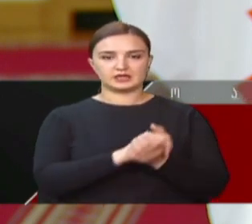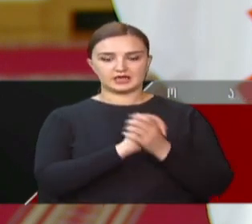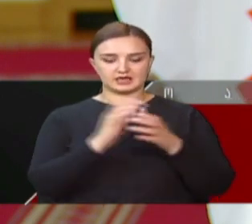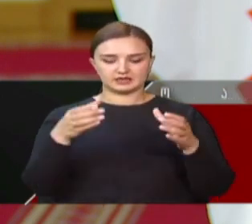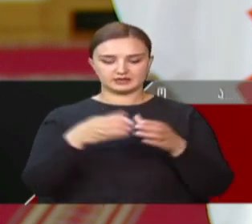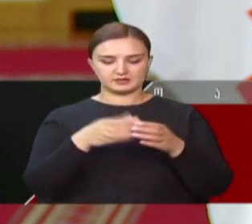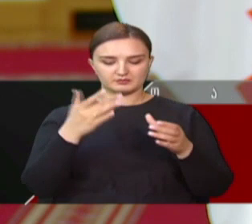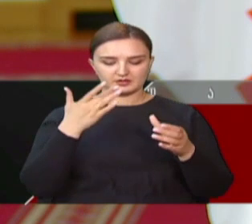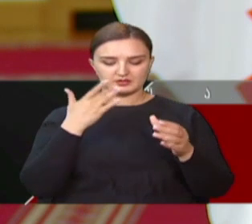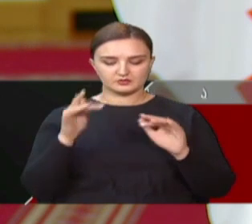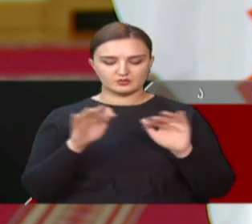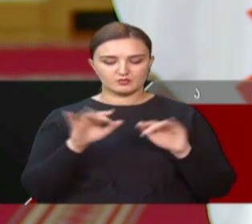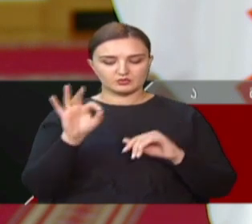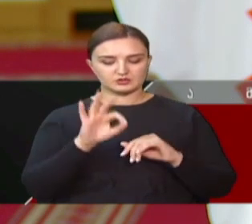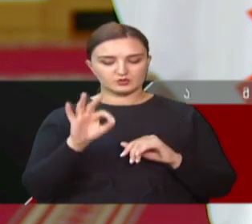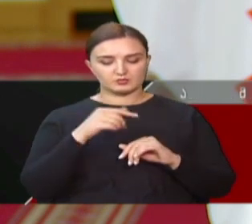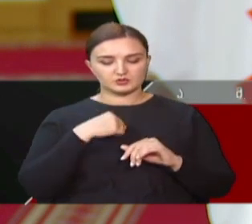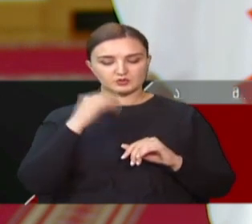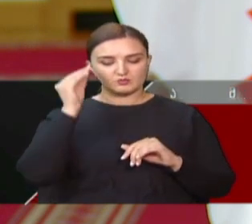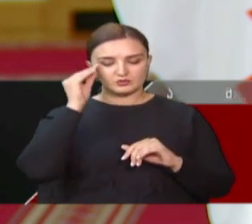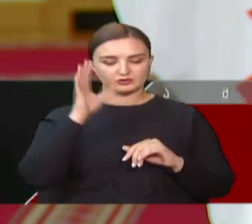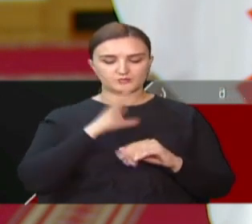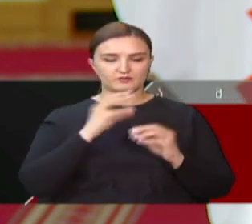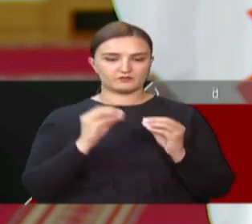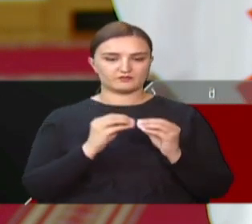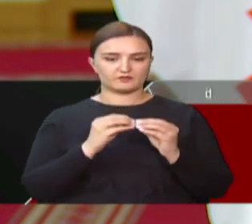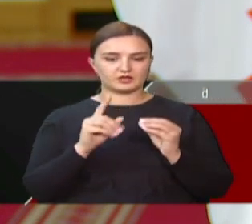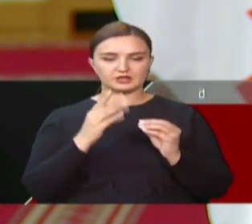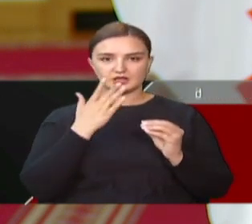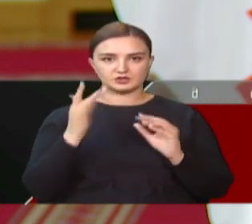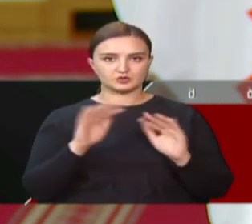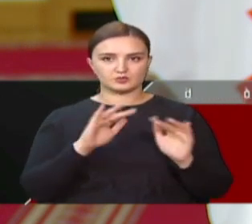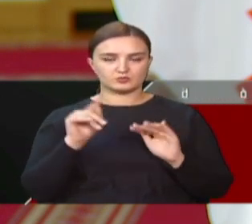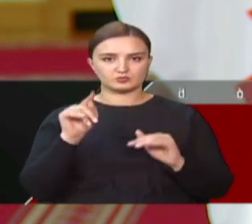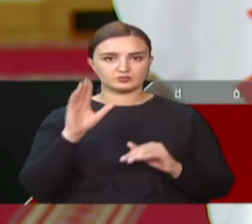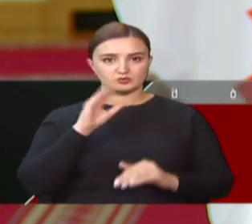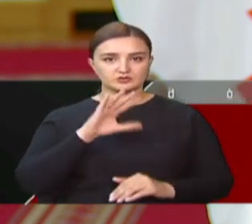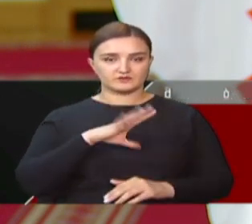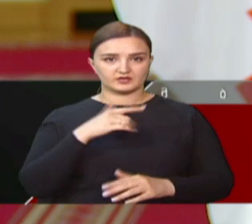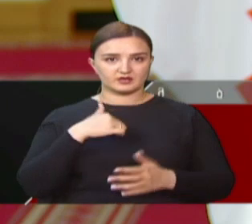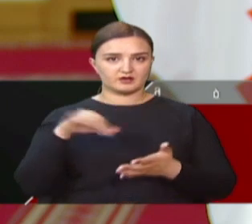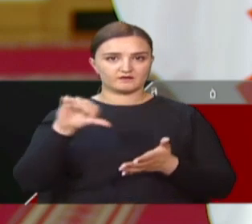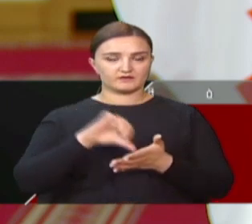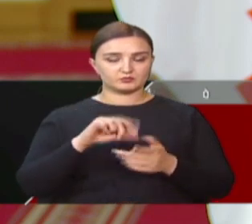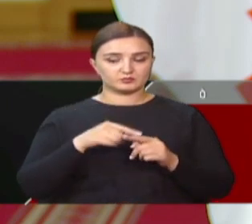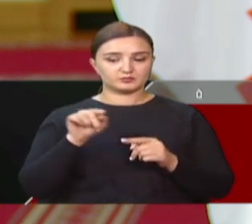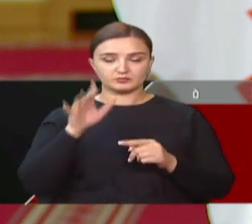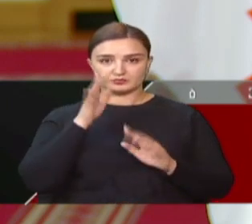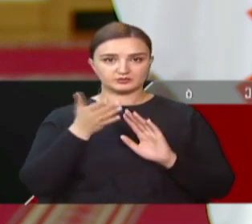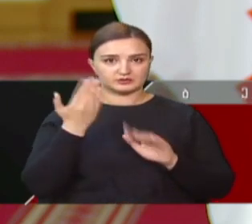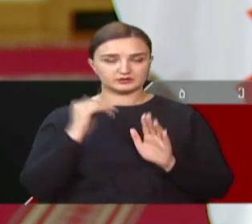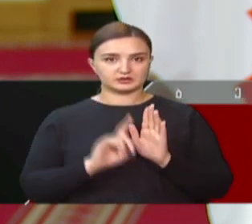და ასე შემდეგ, ჩემი მოსაზრება იყო იგივე, რაც აი ნაციონალურ მოძრაობაში შესაძაც გახლეთ, იმიტომ რომ მაშინაც დაიწყო რამოდენიმე თვის